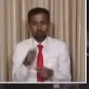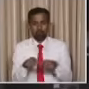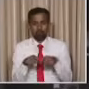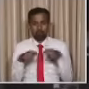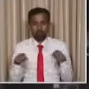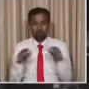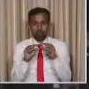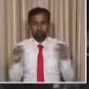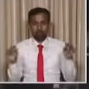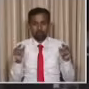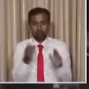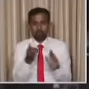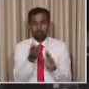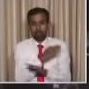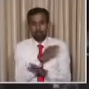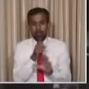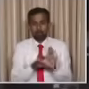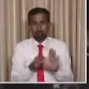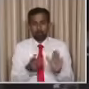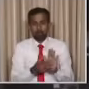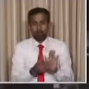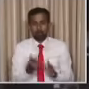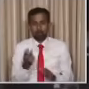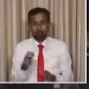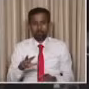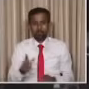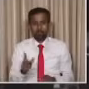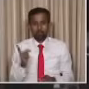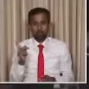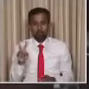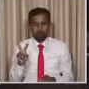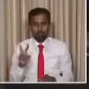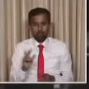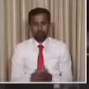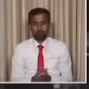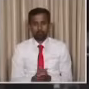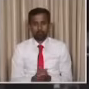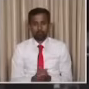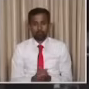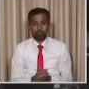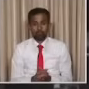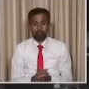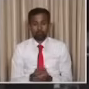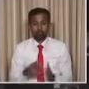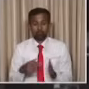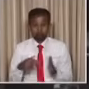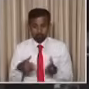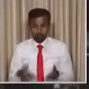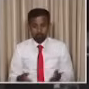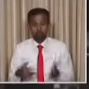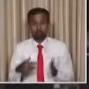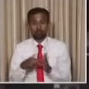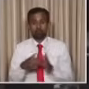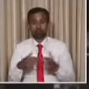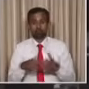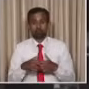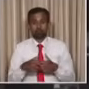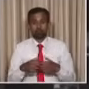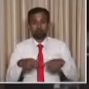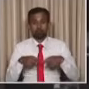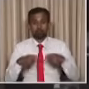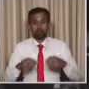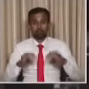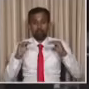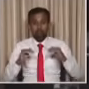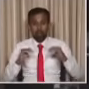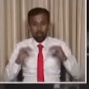वयशीर्षेट ग्यवृद्धे मिलियन देदास अटसिय दोलहक पेंकल्ला तिबुणु मेच्चर आर्थिक अर्बुदयक तीयद्दी वेदं कपाहरिनवा